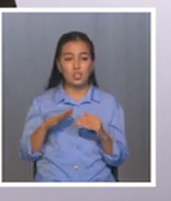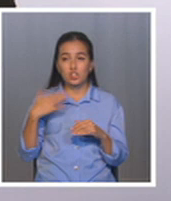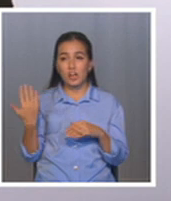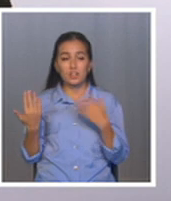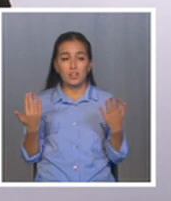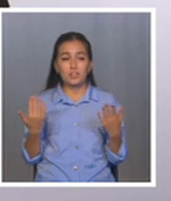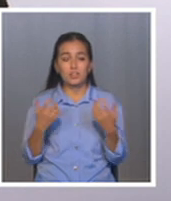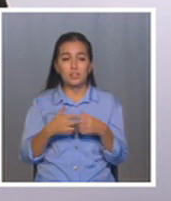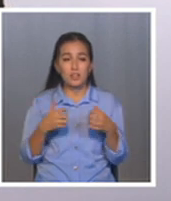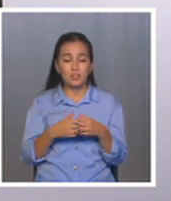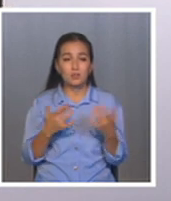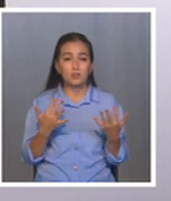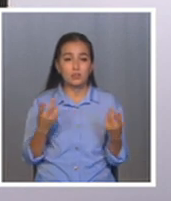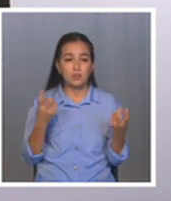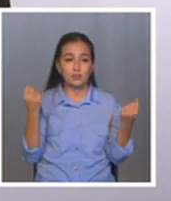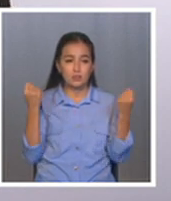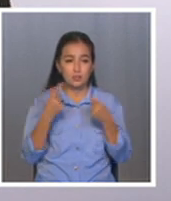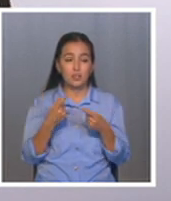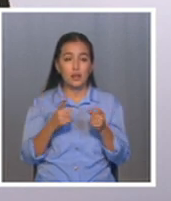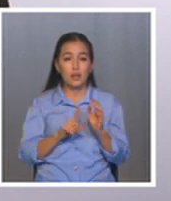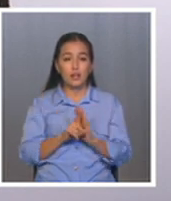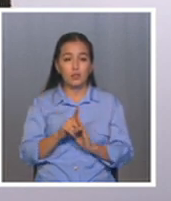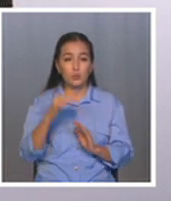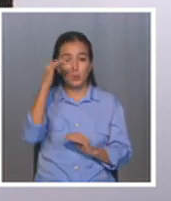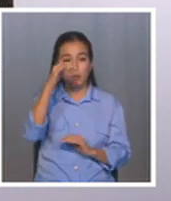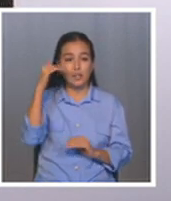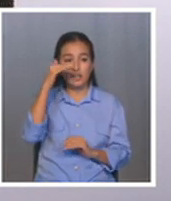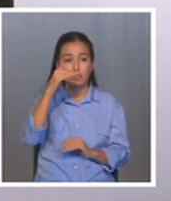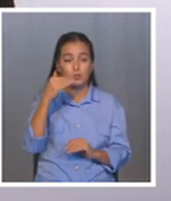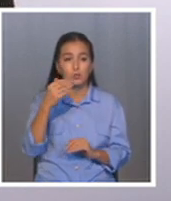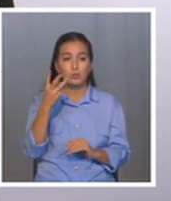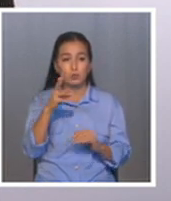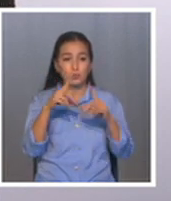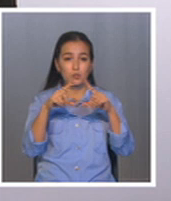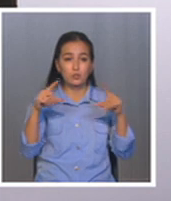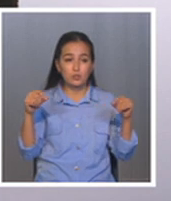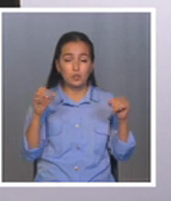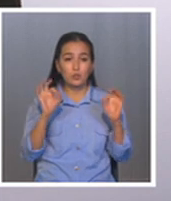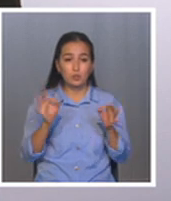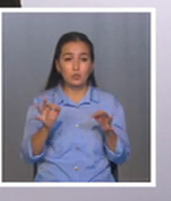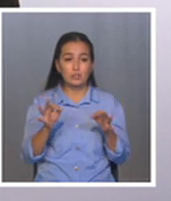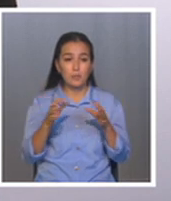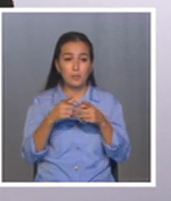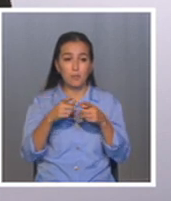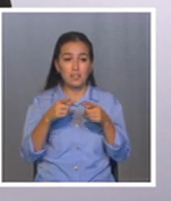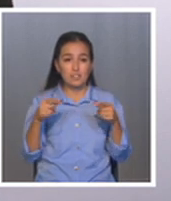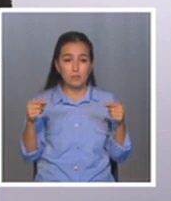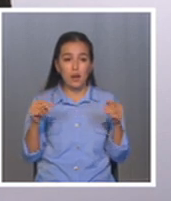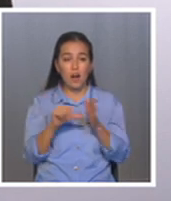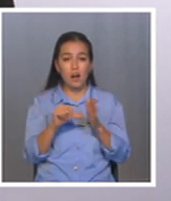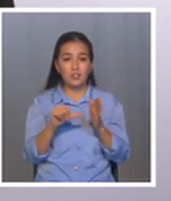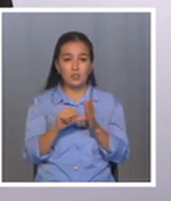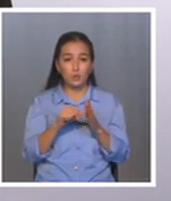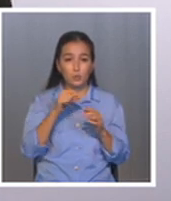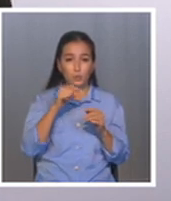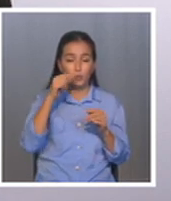санын анықтайық. Алдымен төбелері 3 бұрышты дұрыс призманың 6 төбесі